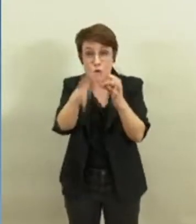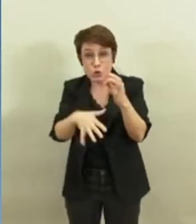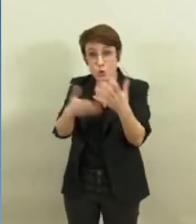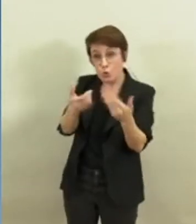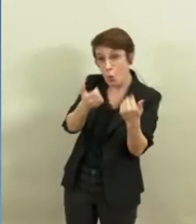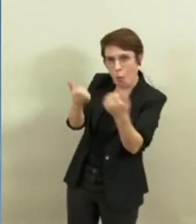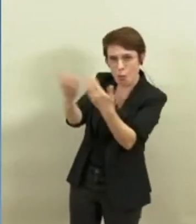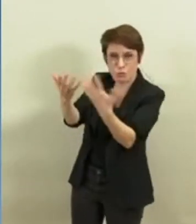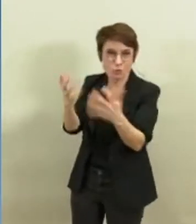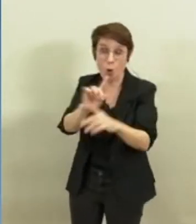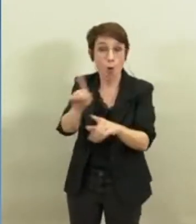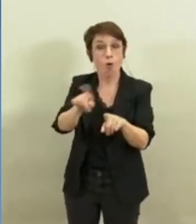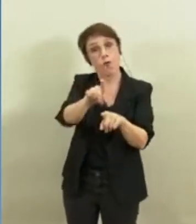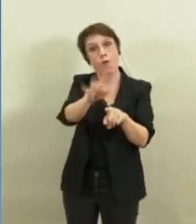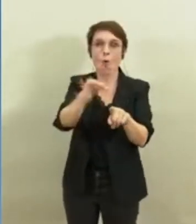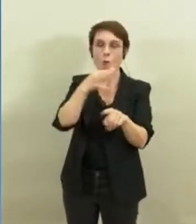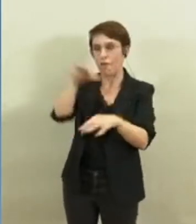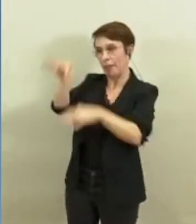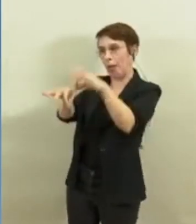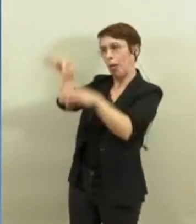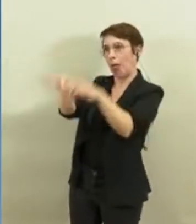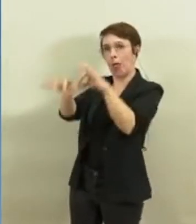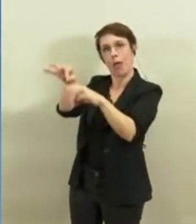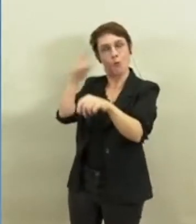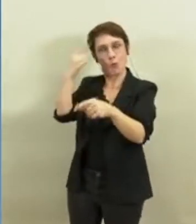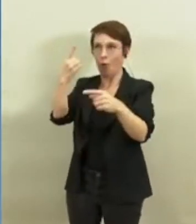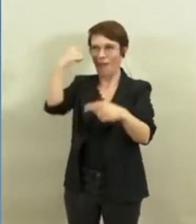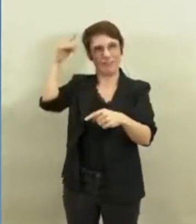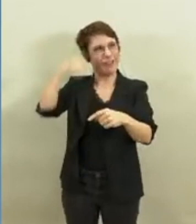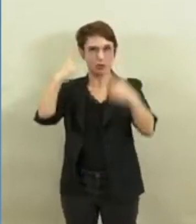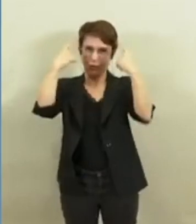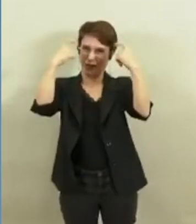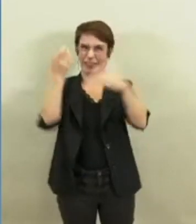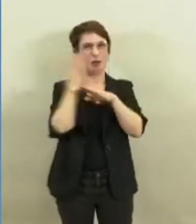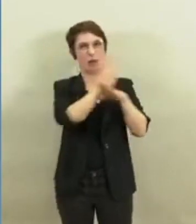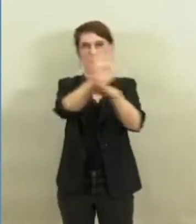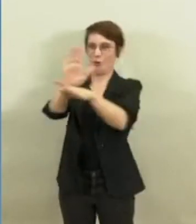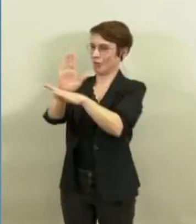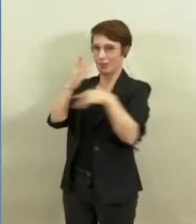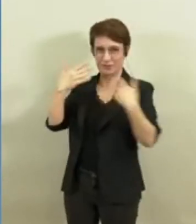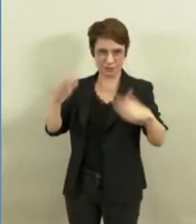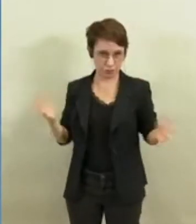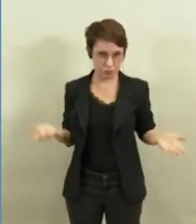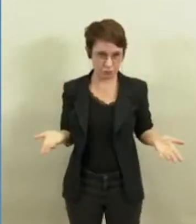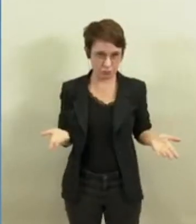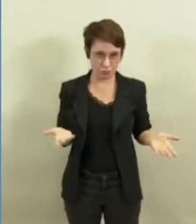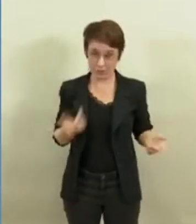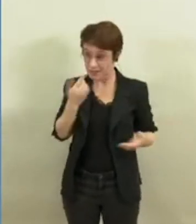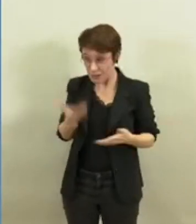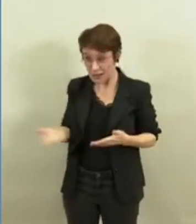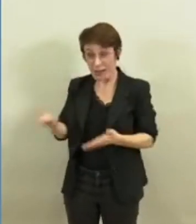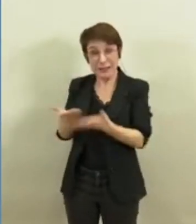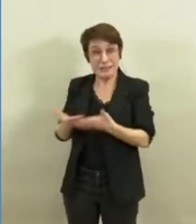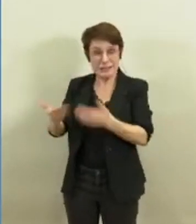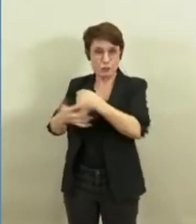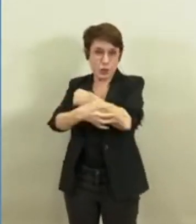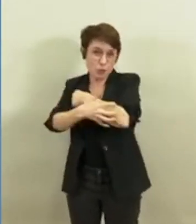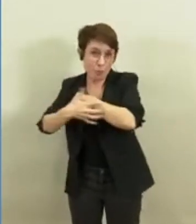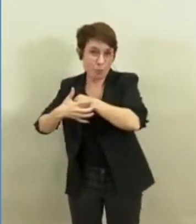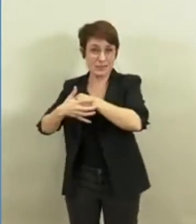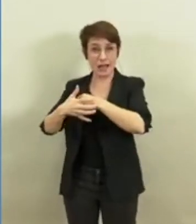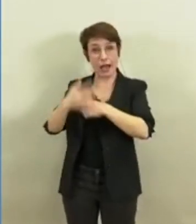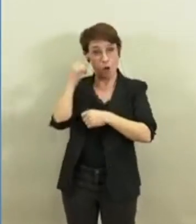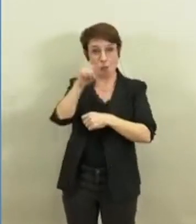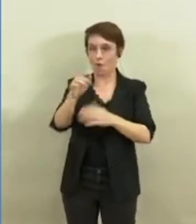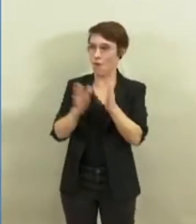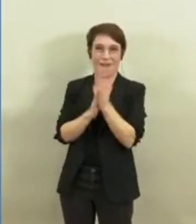instrumentalisation politique pour vos thèses idéologiques, et je dirais que cette misère et ces malheurs, pour vous, c'est de la chair à